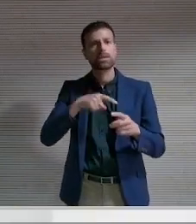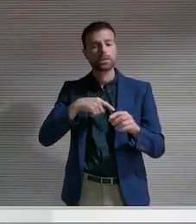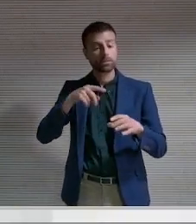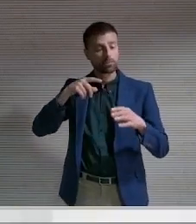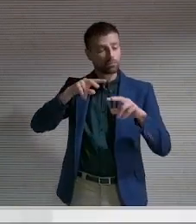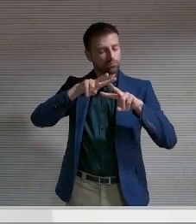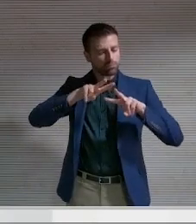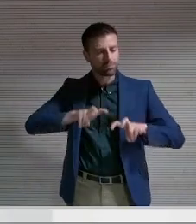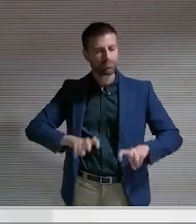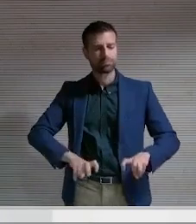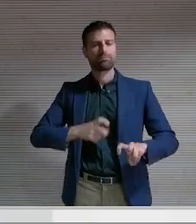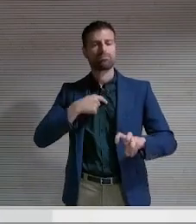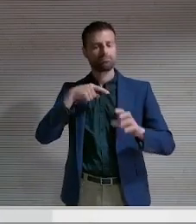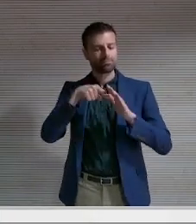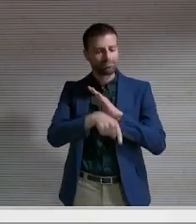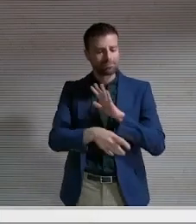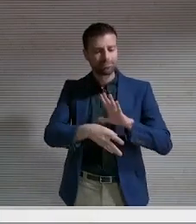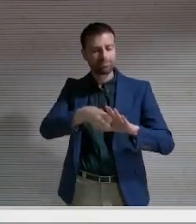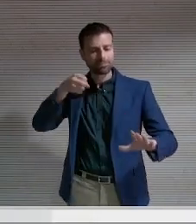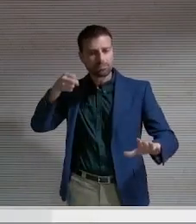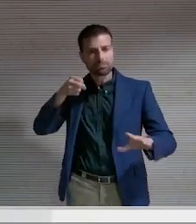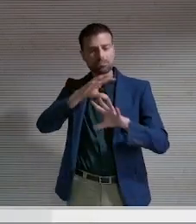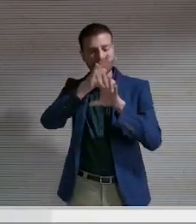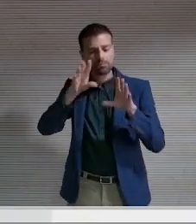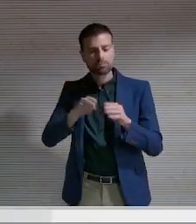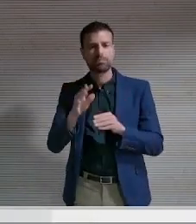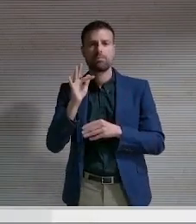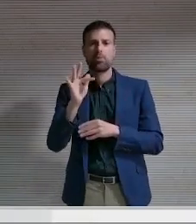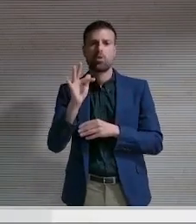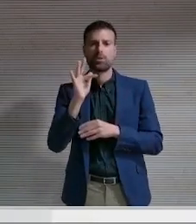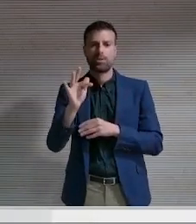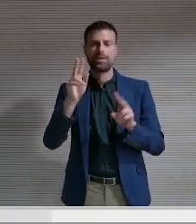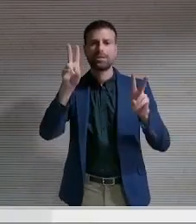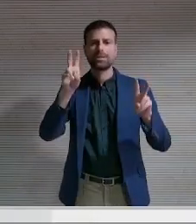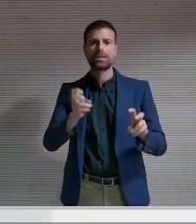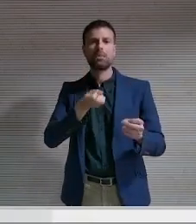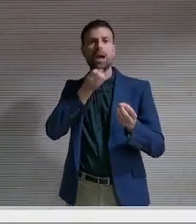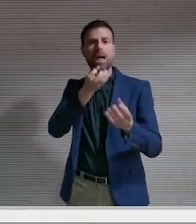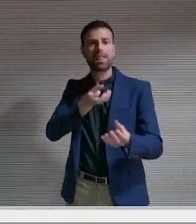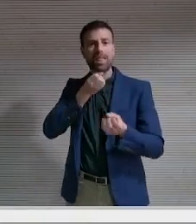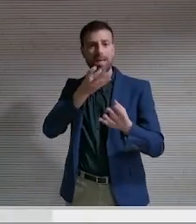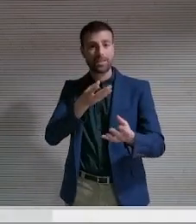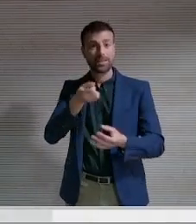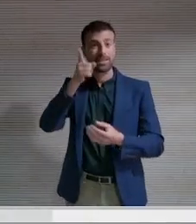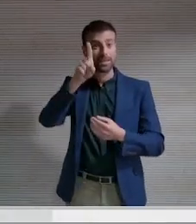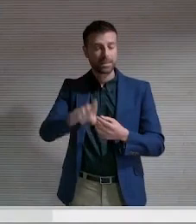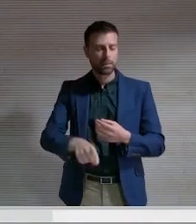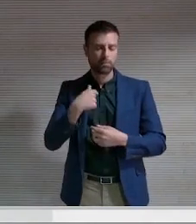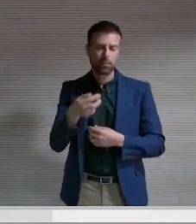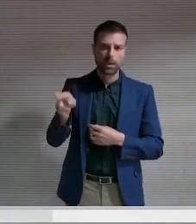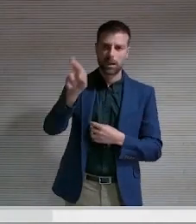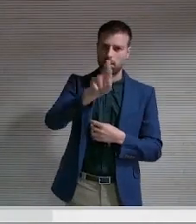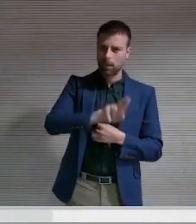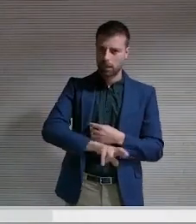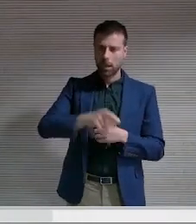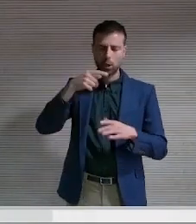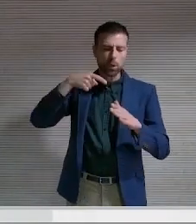ens fan ser molt optimistes en relació aquestes dades i el que signifiquen, insisteixo, de